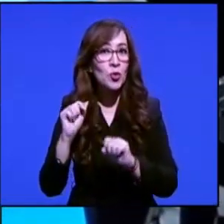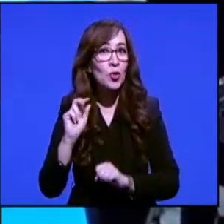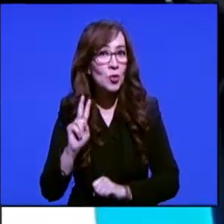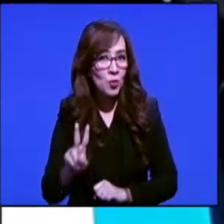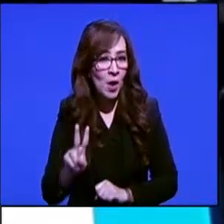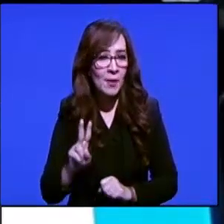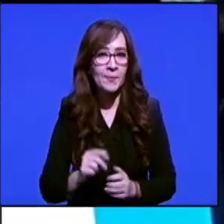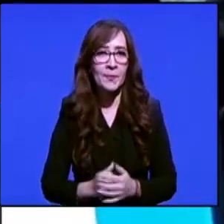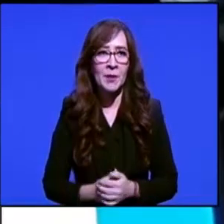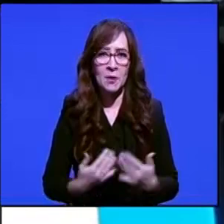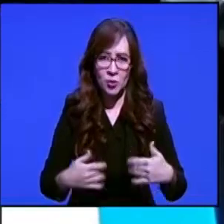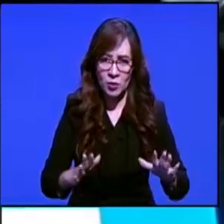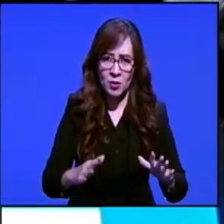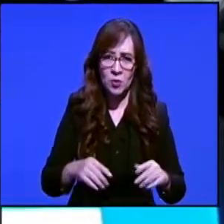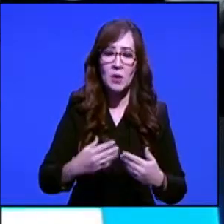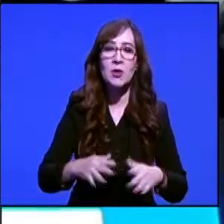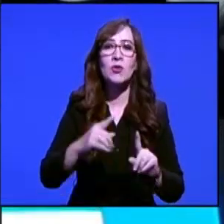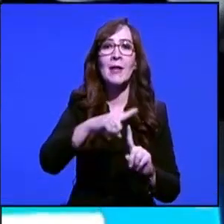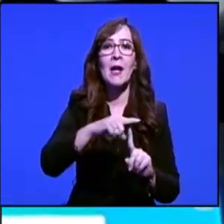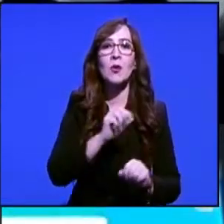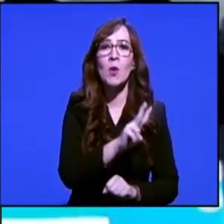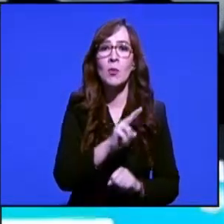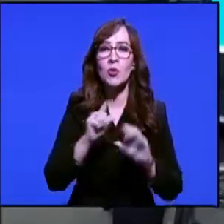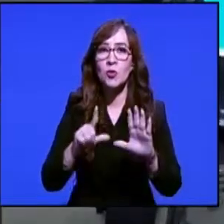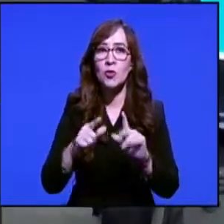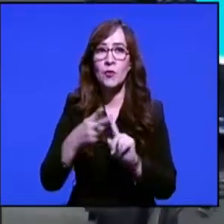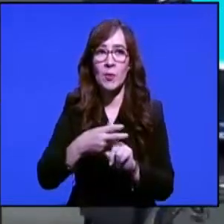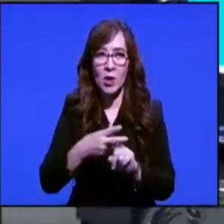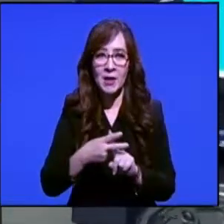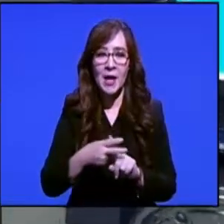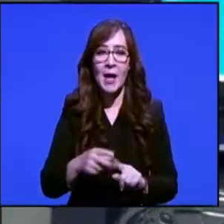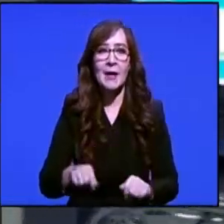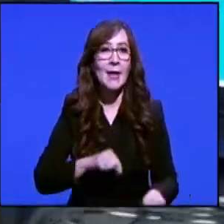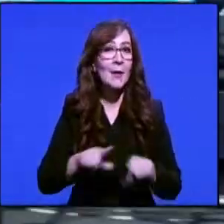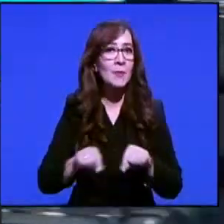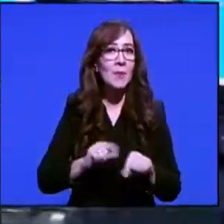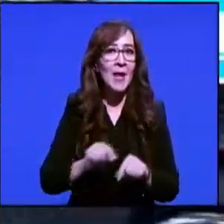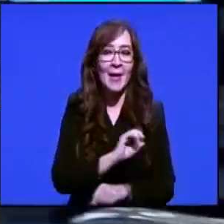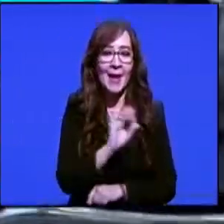kedua yang dilaksanakan setelah tanggal 27 Februari. Tim Liputan Trans7.